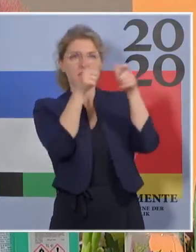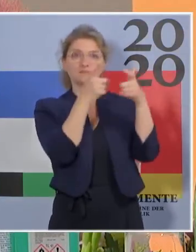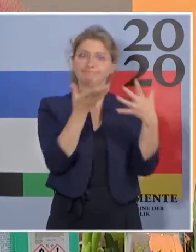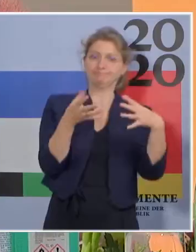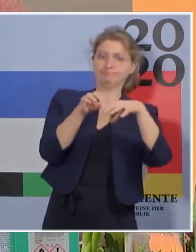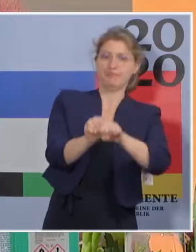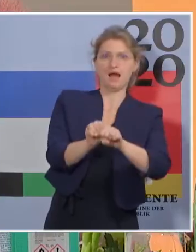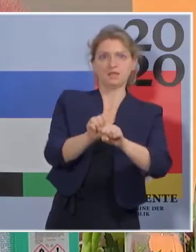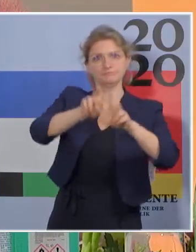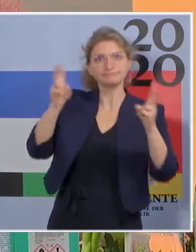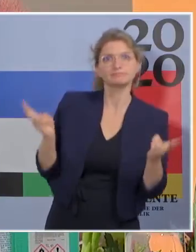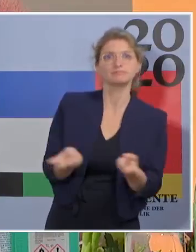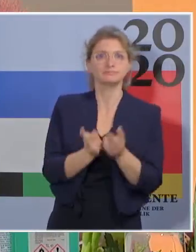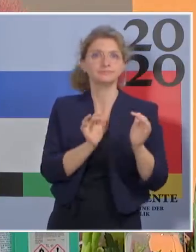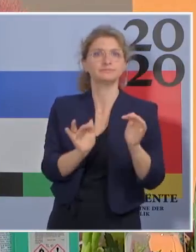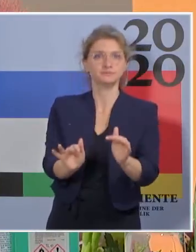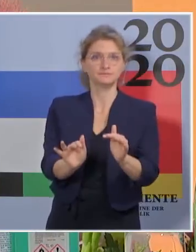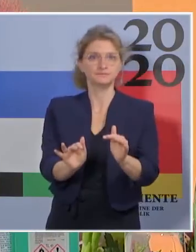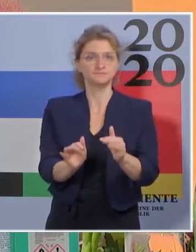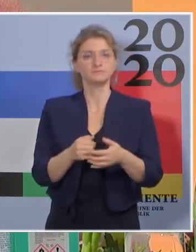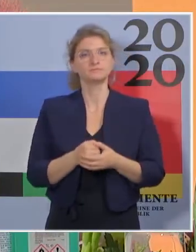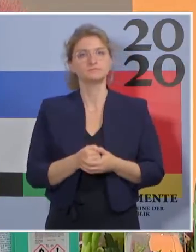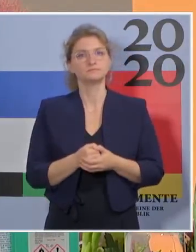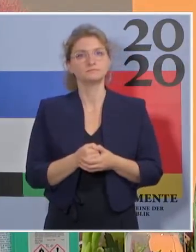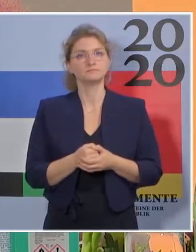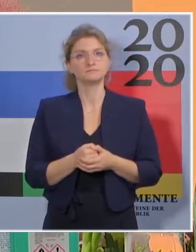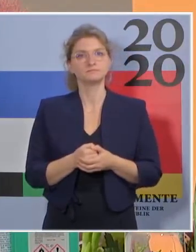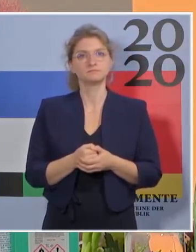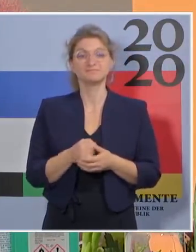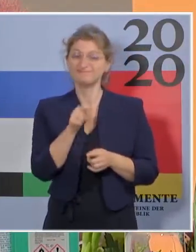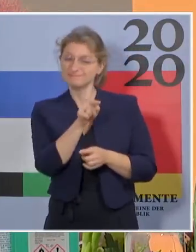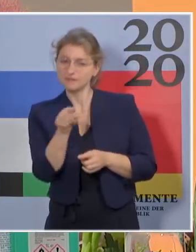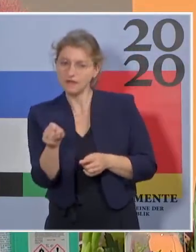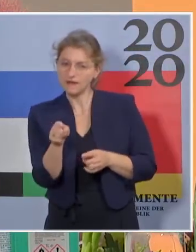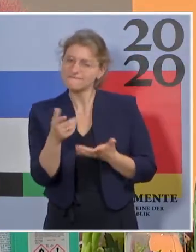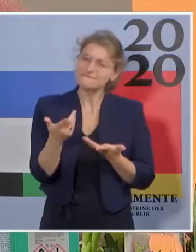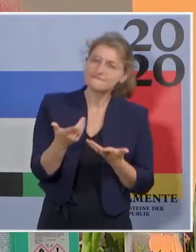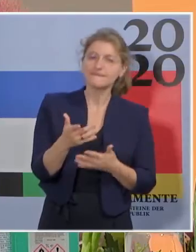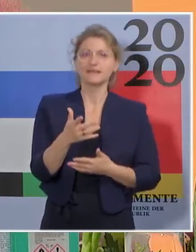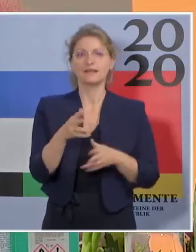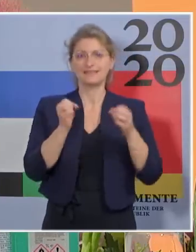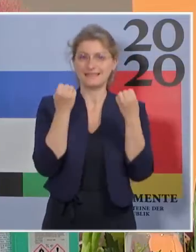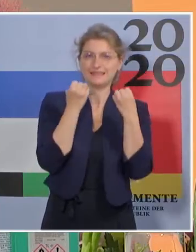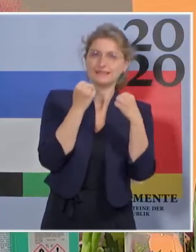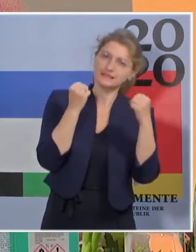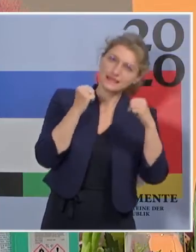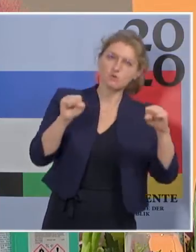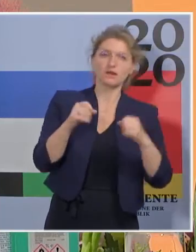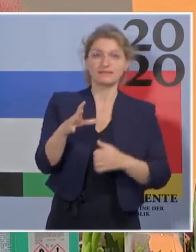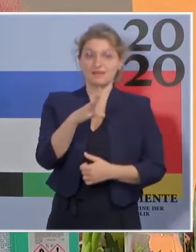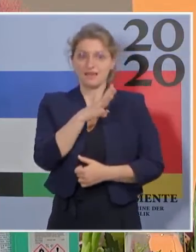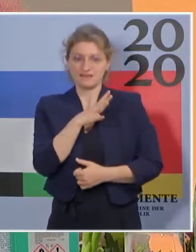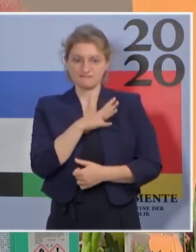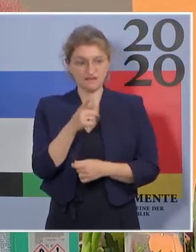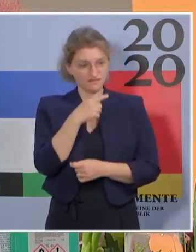Konkret geht dann eine Gefahr für die Demokratie dadurch aus, wenn die Menschen die Welt nur noch in ihrer